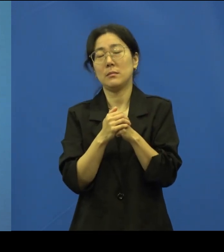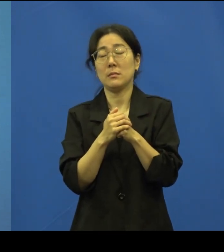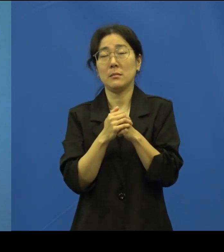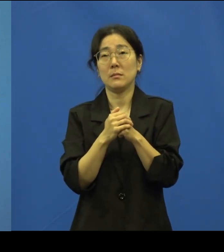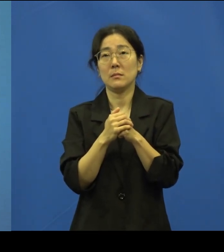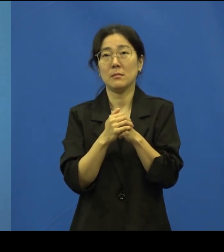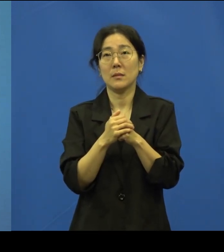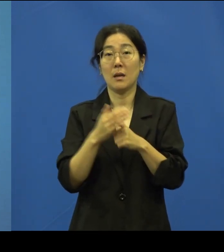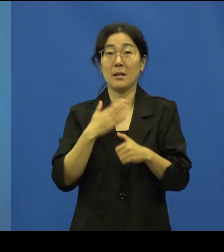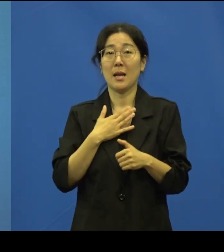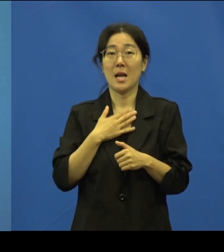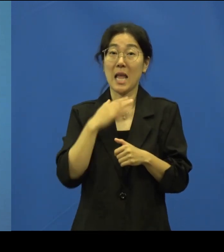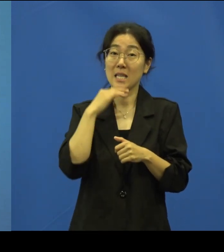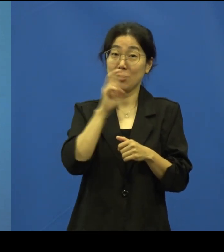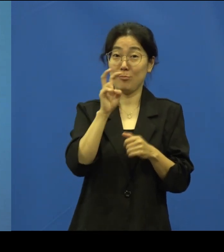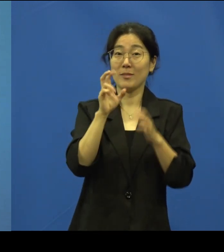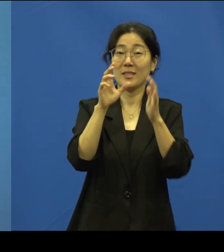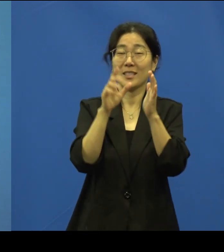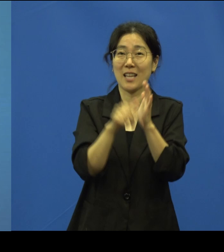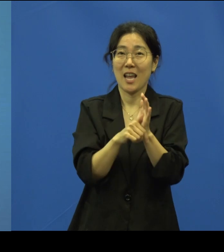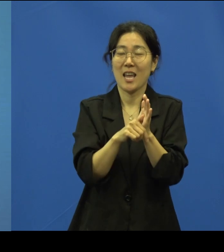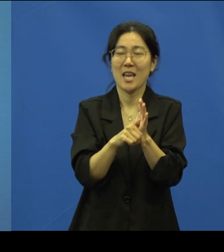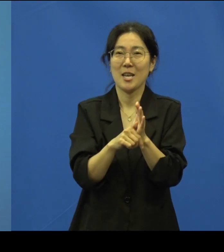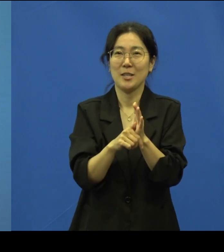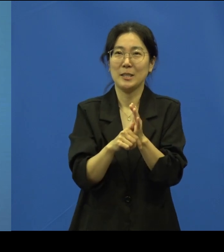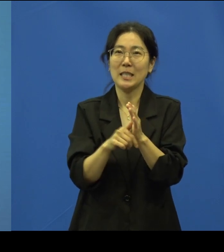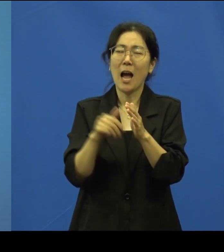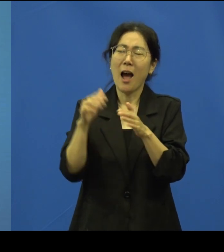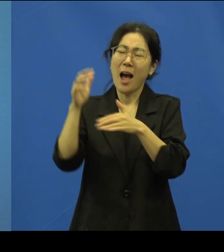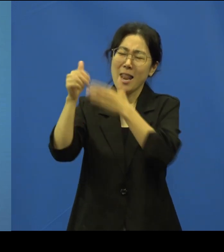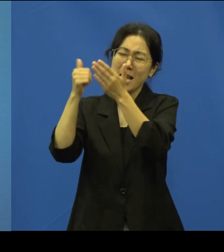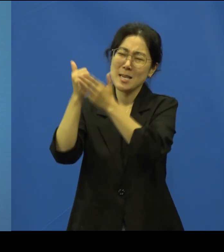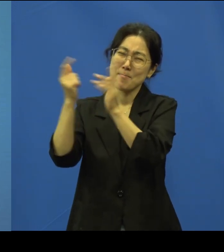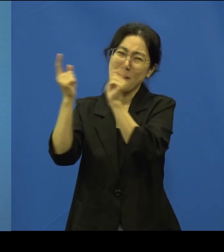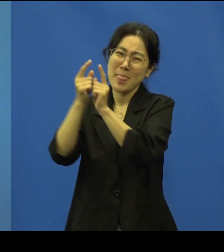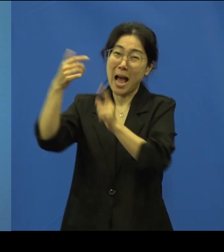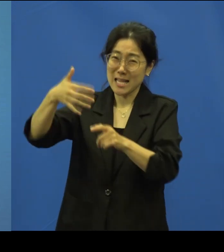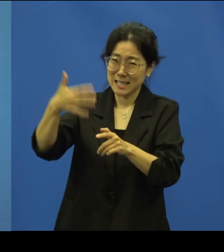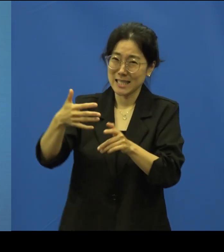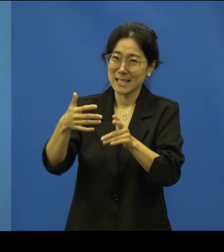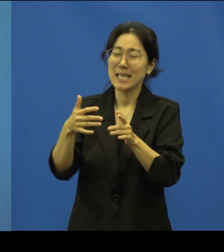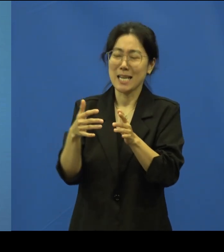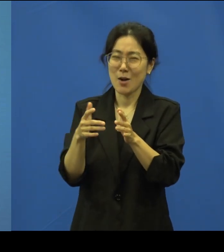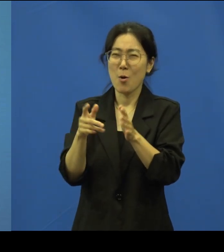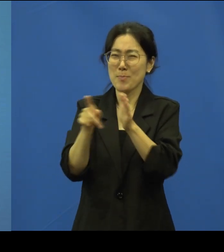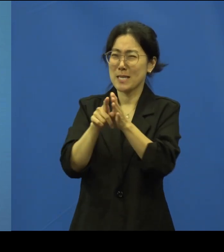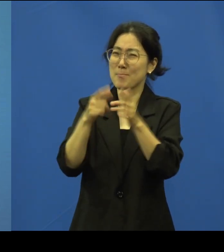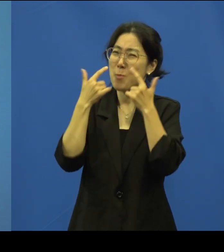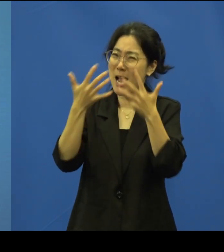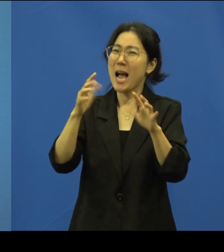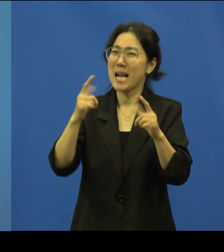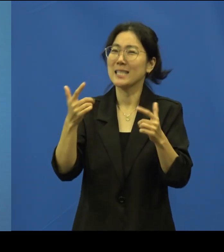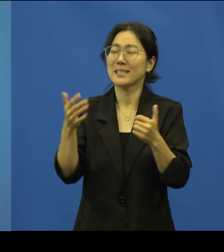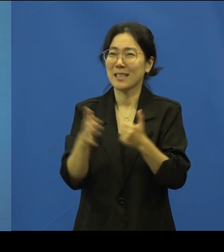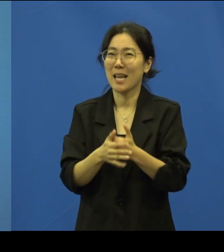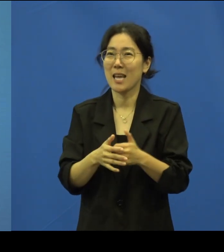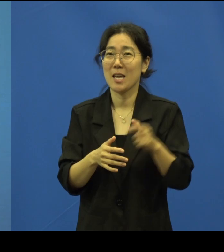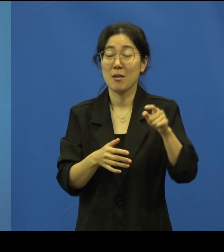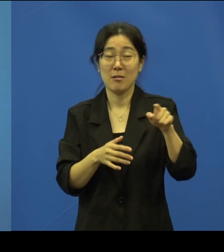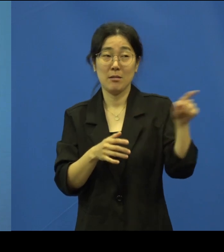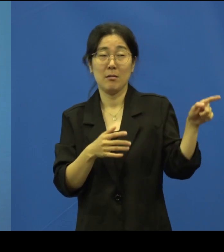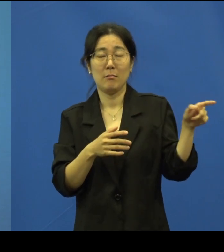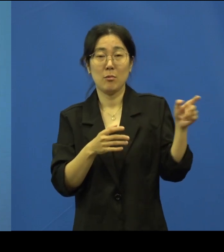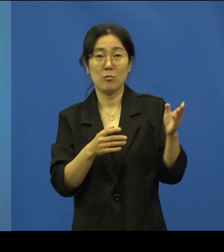만나지 않았는데 청년부의 형님 누님들이 이렇게 이제 그때 기도원을 간다는 거예요. 그때 어디를